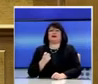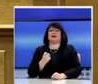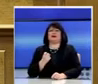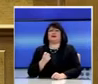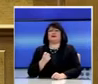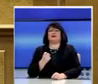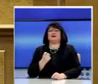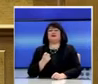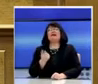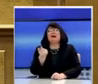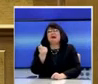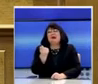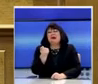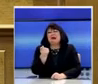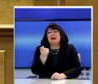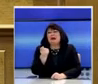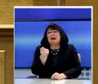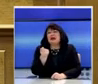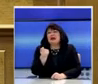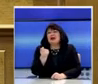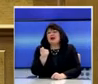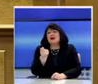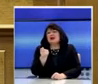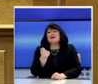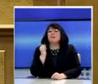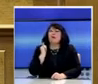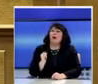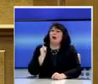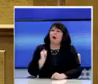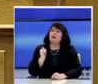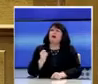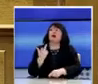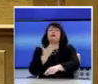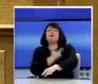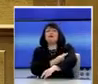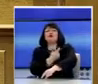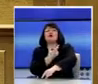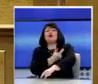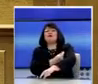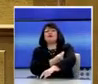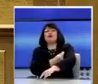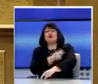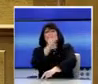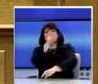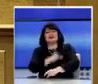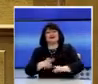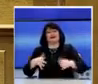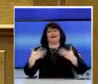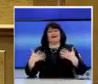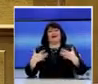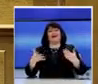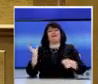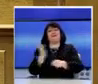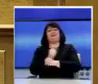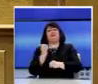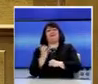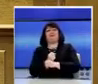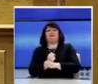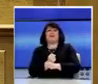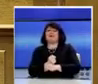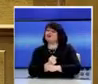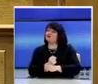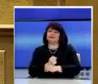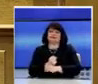τον πενιχρό αριθμό, στο ρυθμό του εμβολιασμού, να πανηγυρίζετε. Και